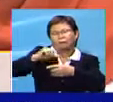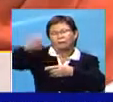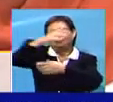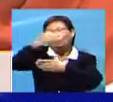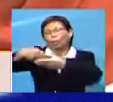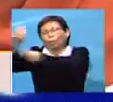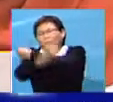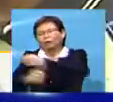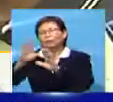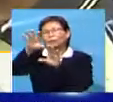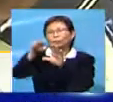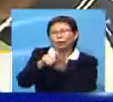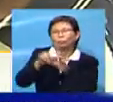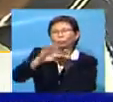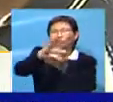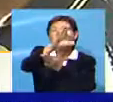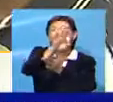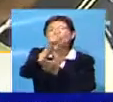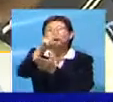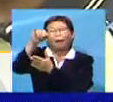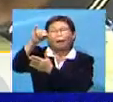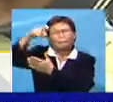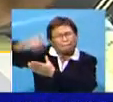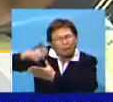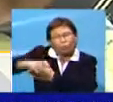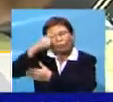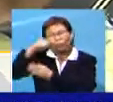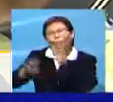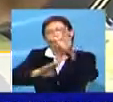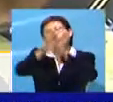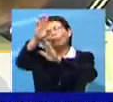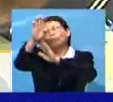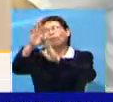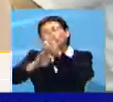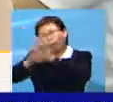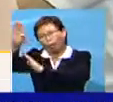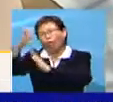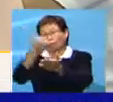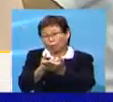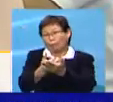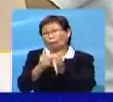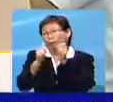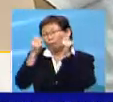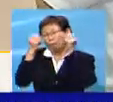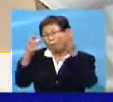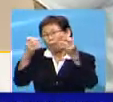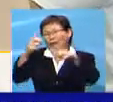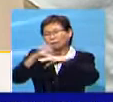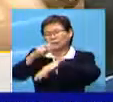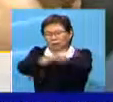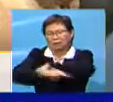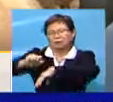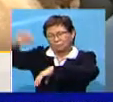negara termasuk pelaburan asing langsung FDI bagi membangunkan potensi-potensi ekonomi yang cukup banyak di